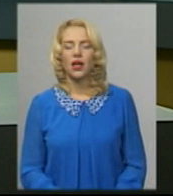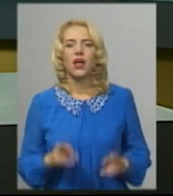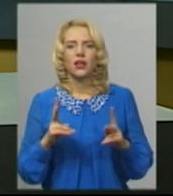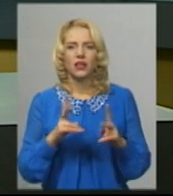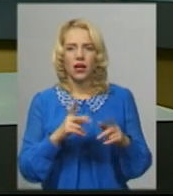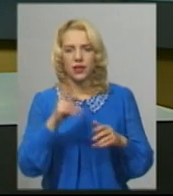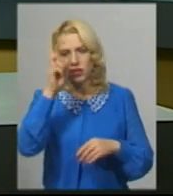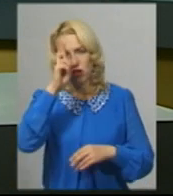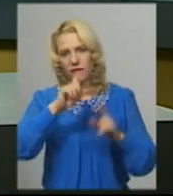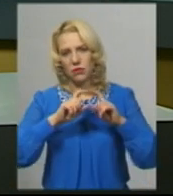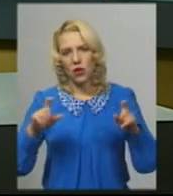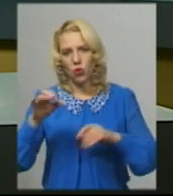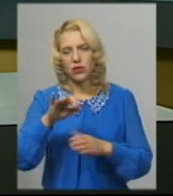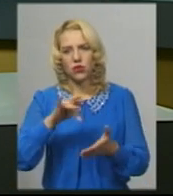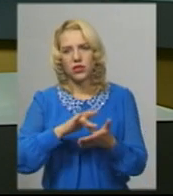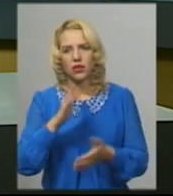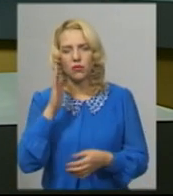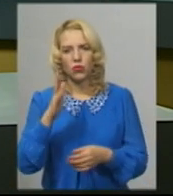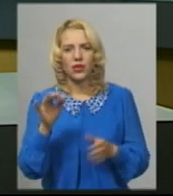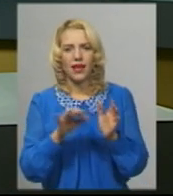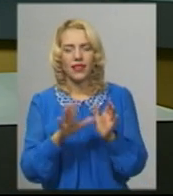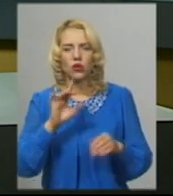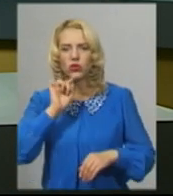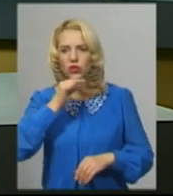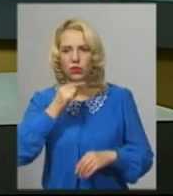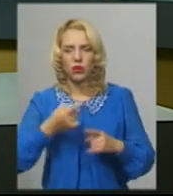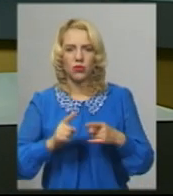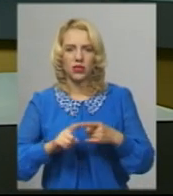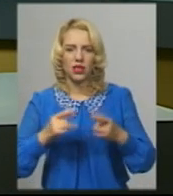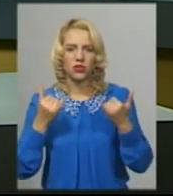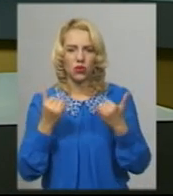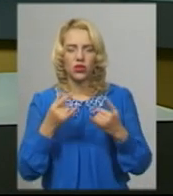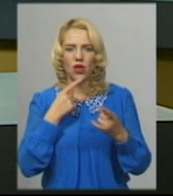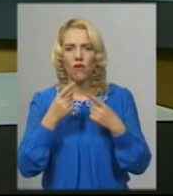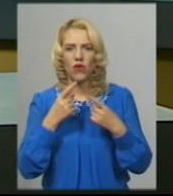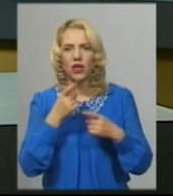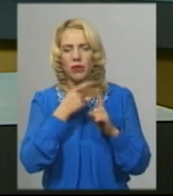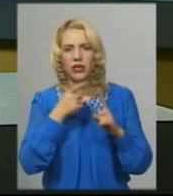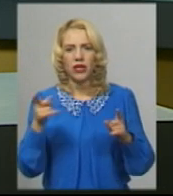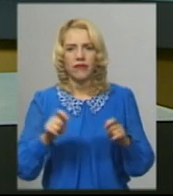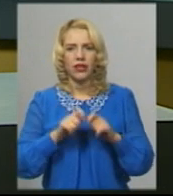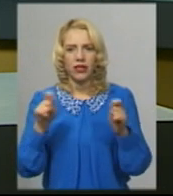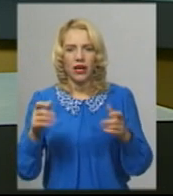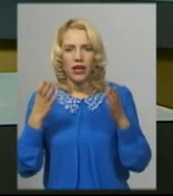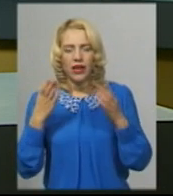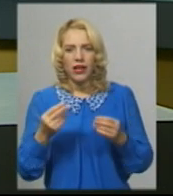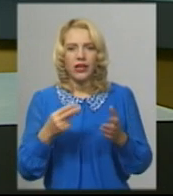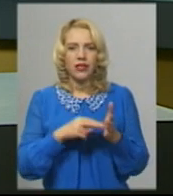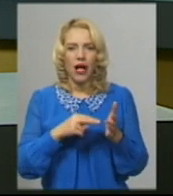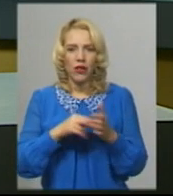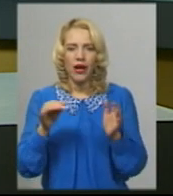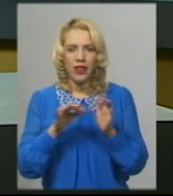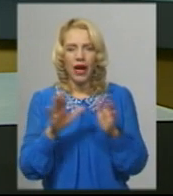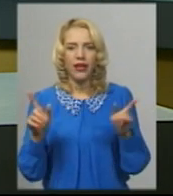Як державним закладам обласного центру бути енергетично економними? Про це сьогодні говорили під час відкриття днів сталої енергії, які стартували